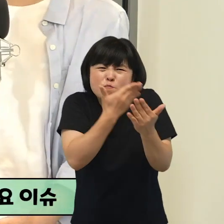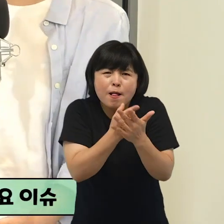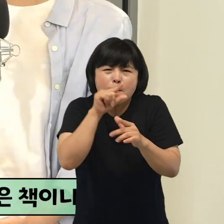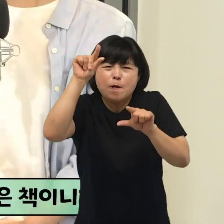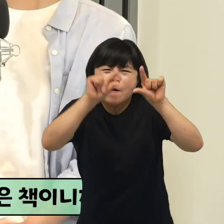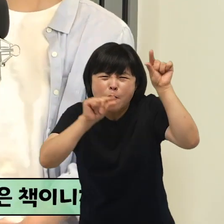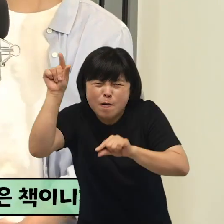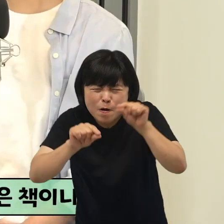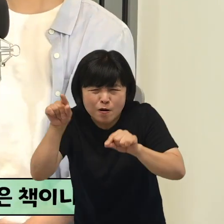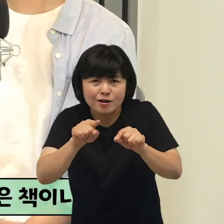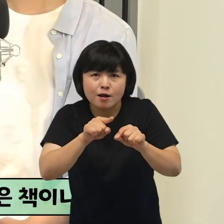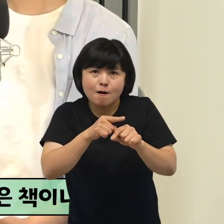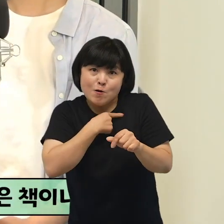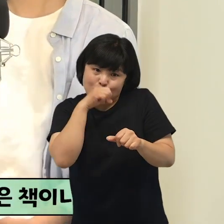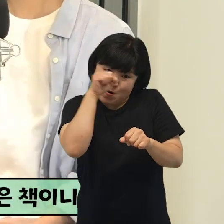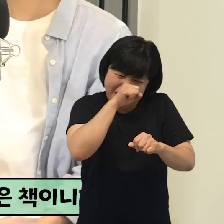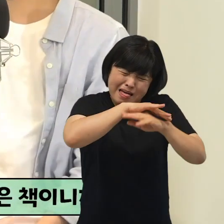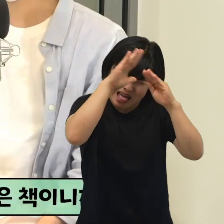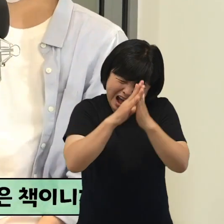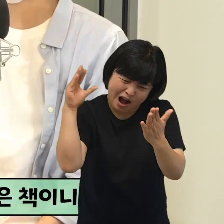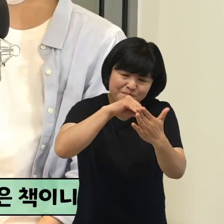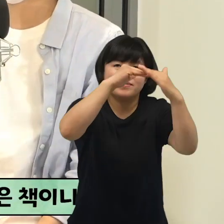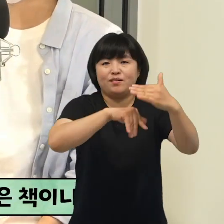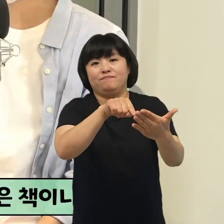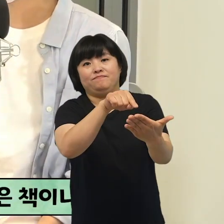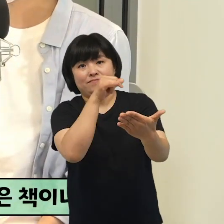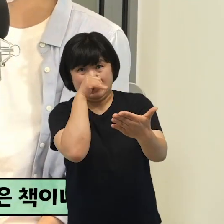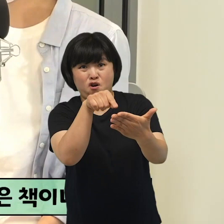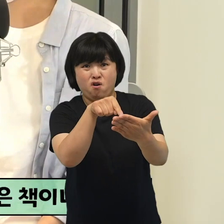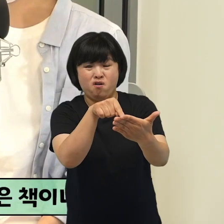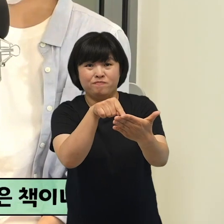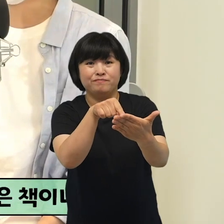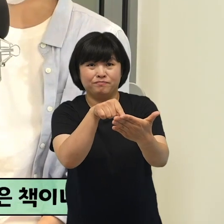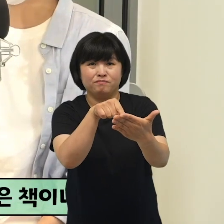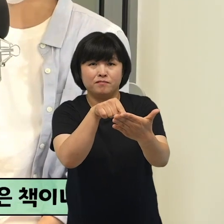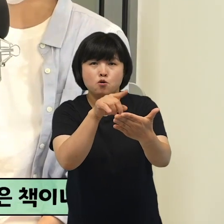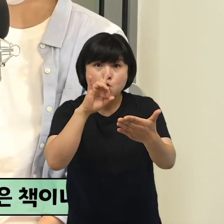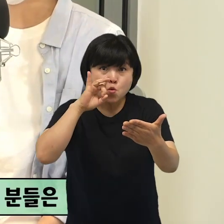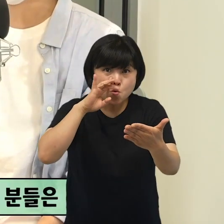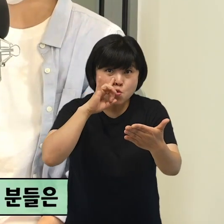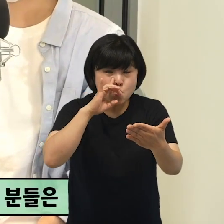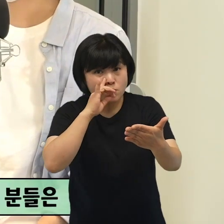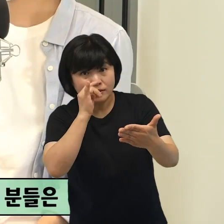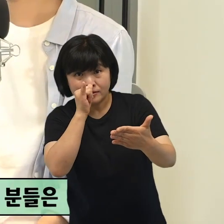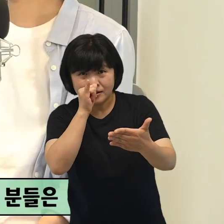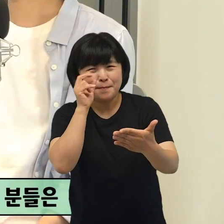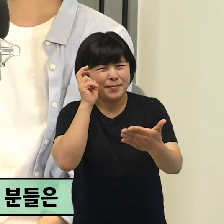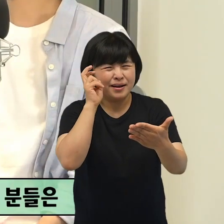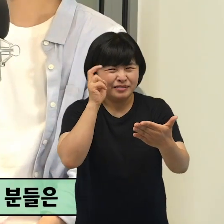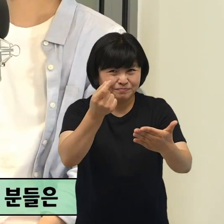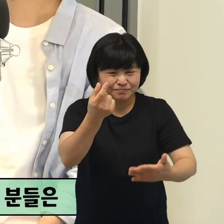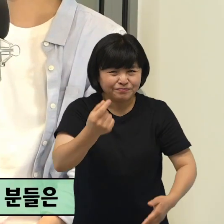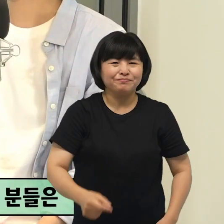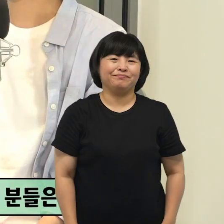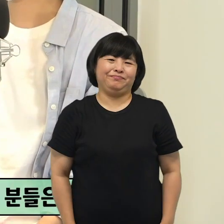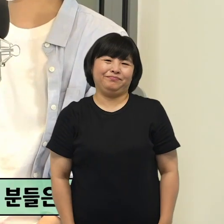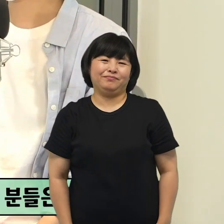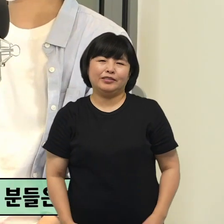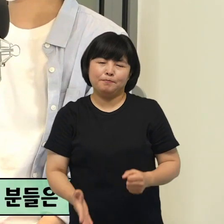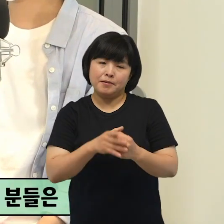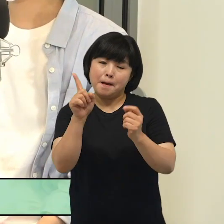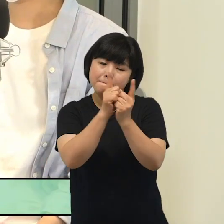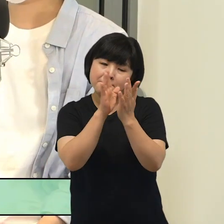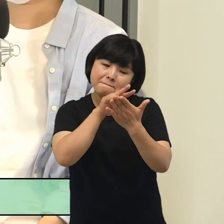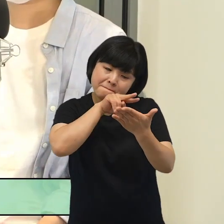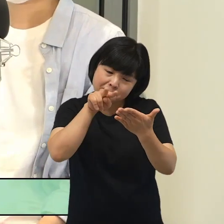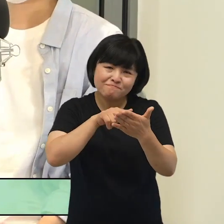이슈 그리고 저희가 사랑하는 것들 이런 것들을 다 담은 책이니까 이런 것에 궁금증을 가지고 계신 분들은